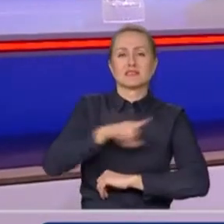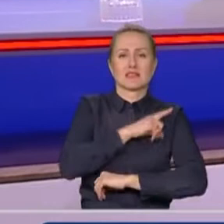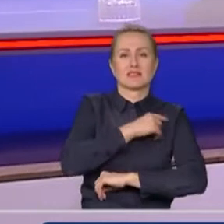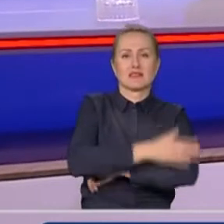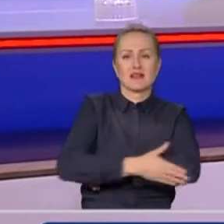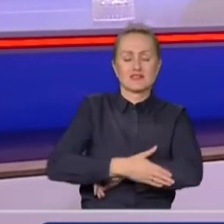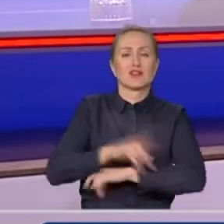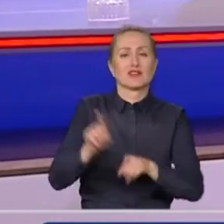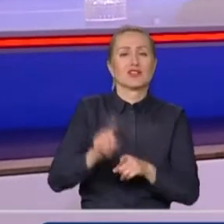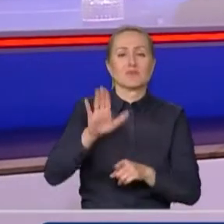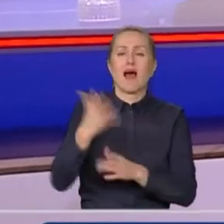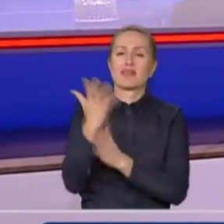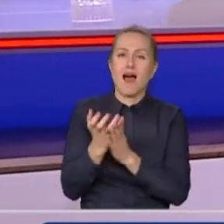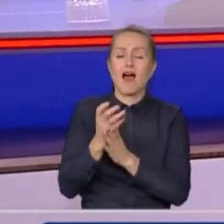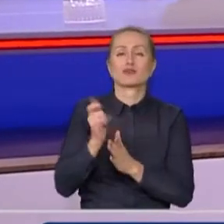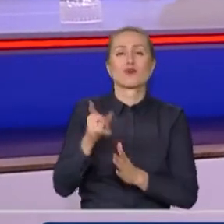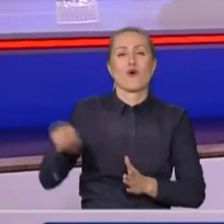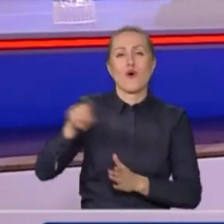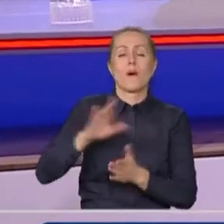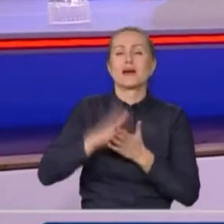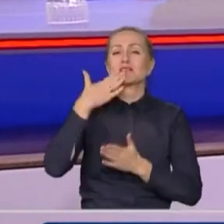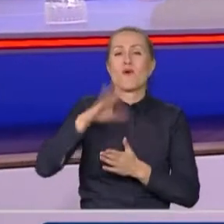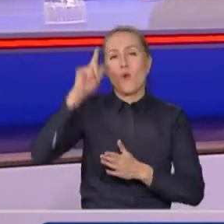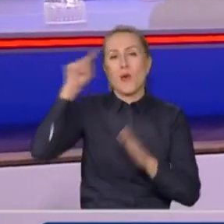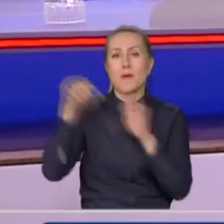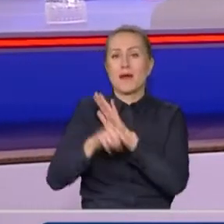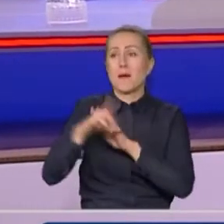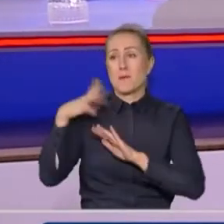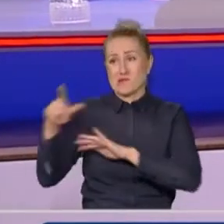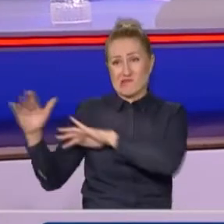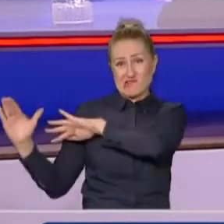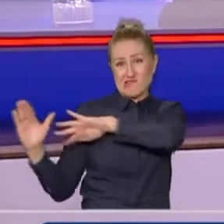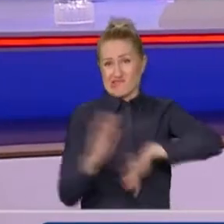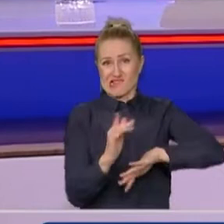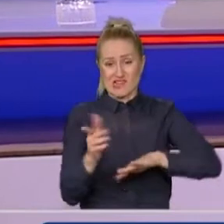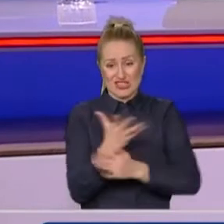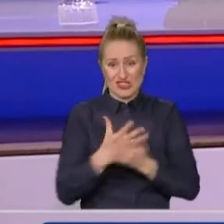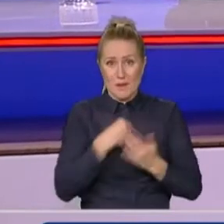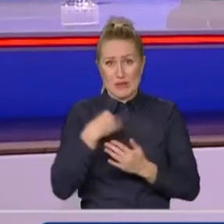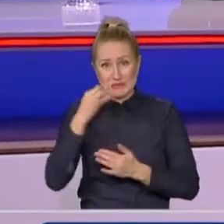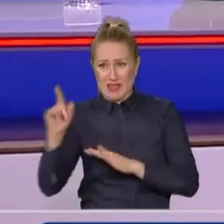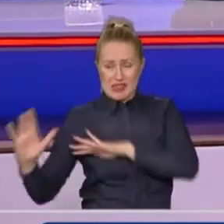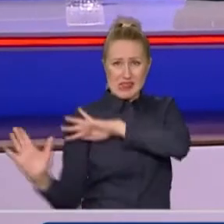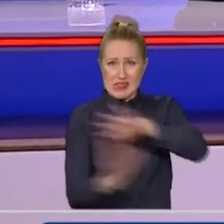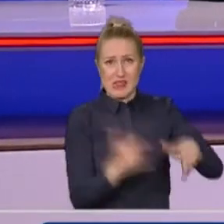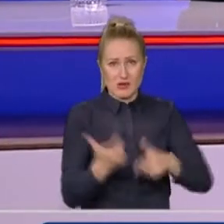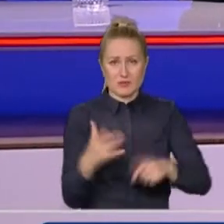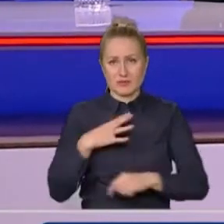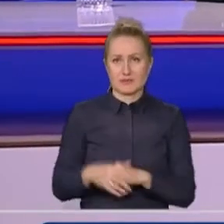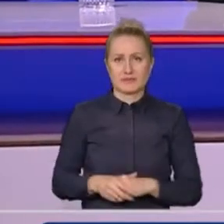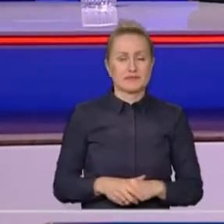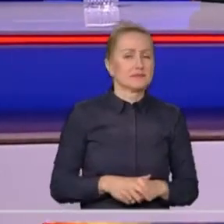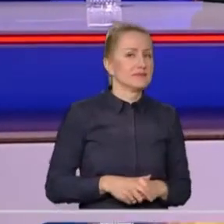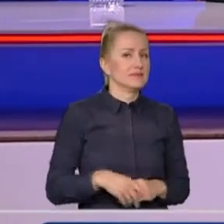wiemy, dysponuje nagraniami, kiedy to ci nielegalni migranci byli wprost wpychani na terytorium Polski siłą. Ja